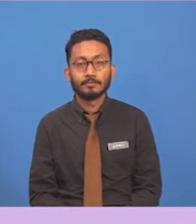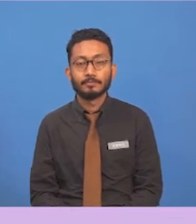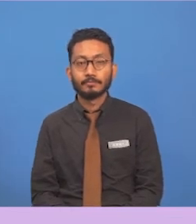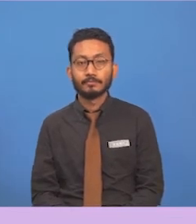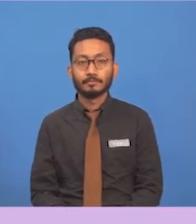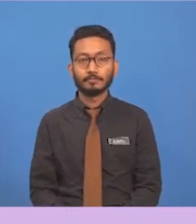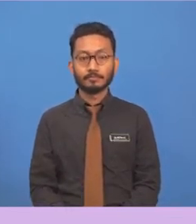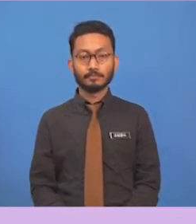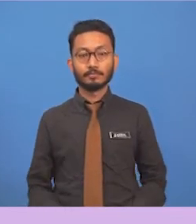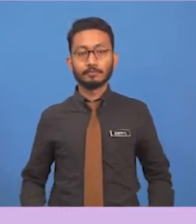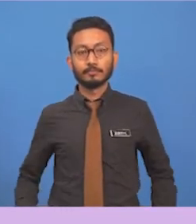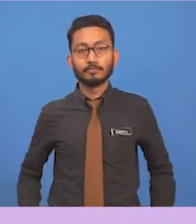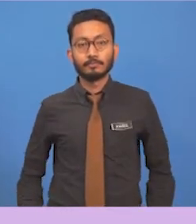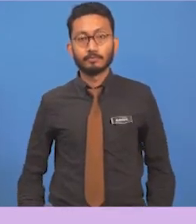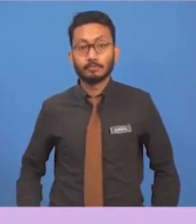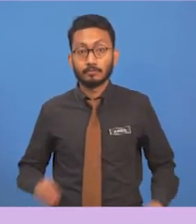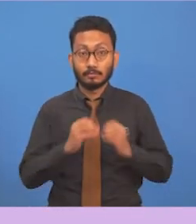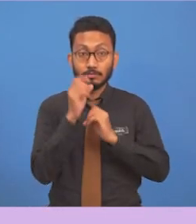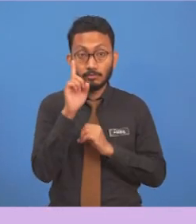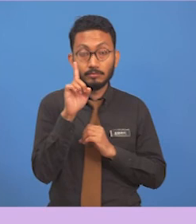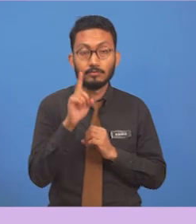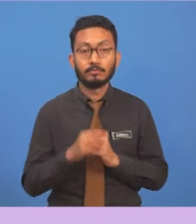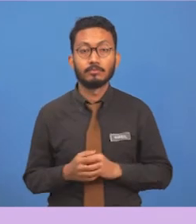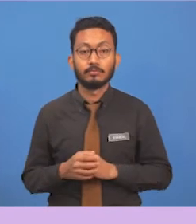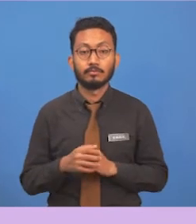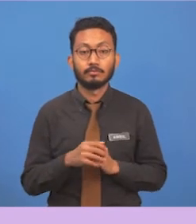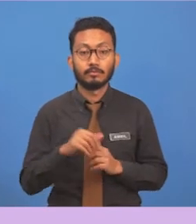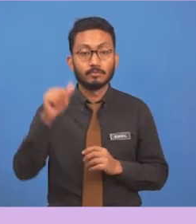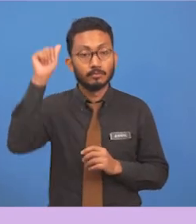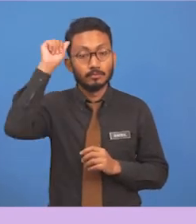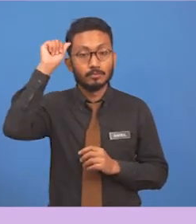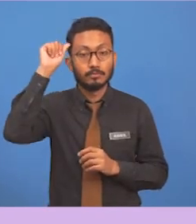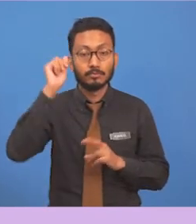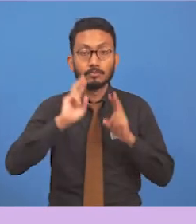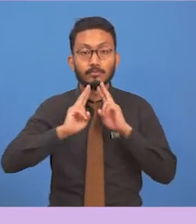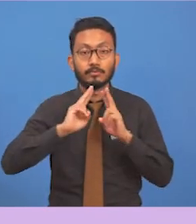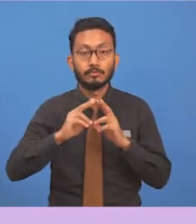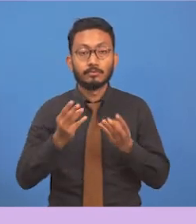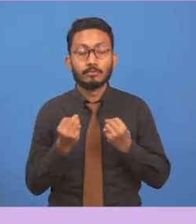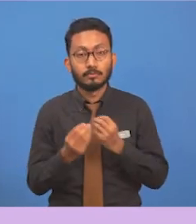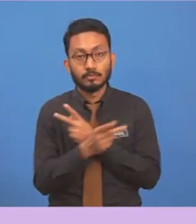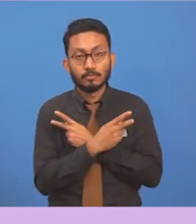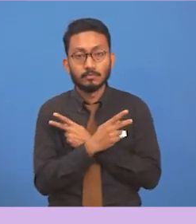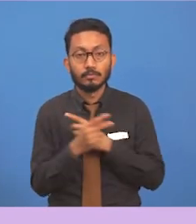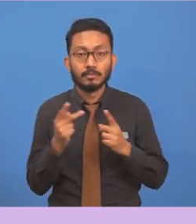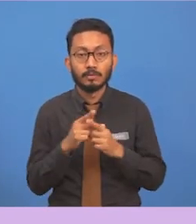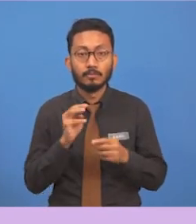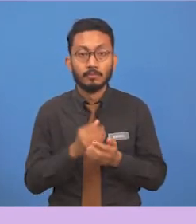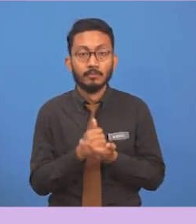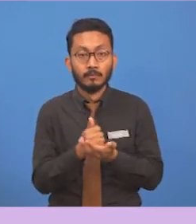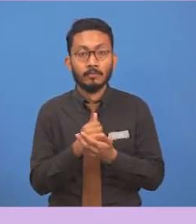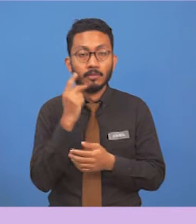satu parwin mengucapkan terima kasih kepada pembantu queenthine yang memberikan